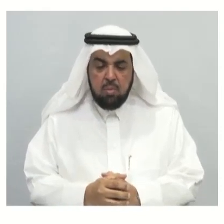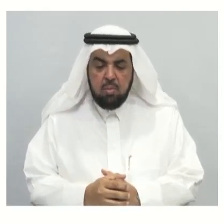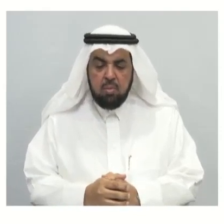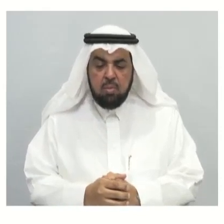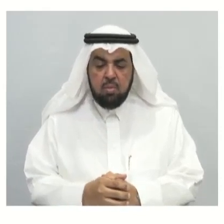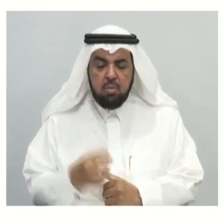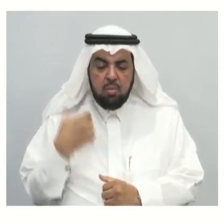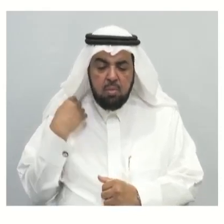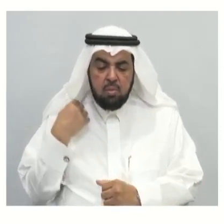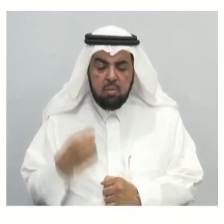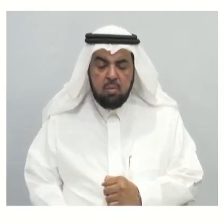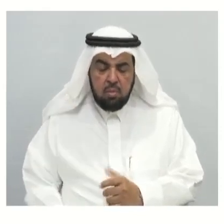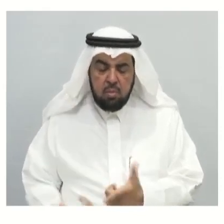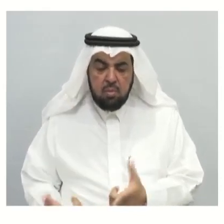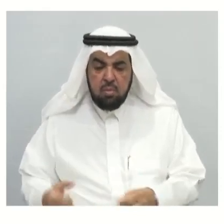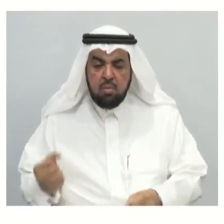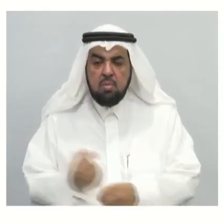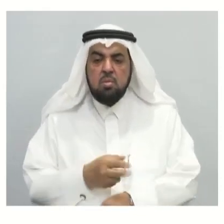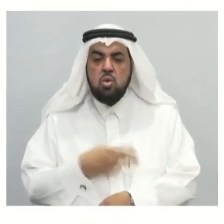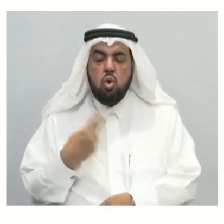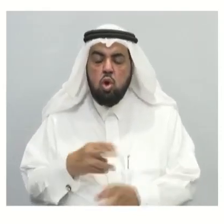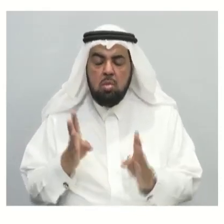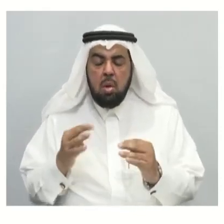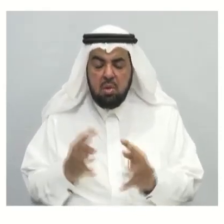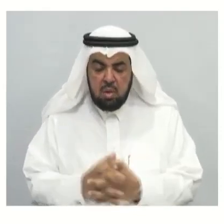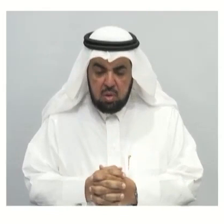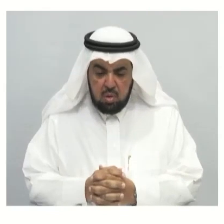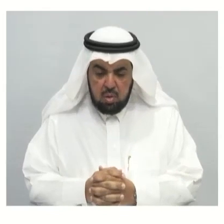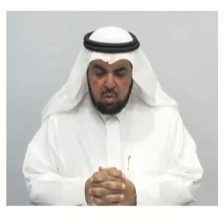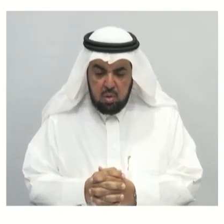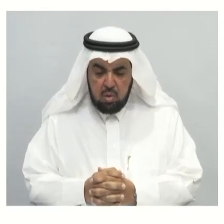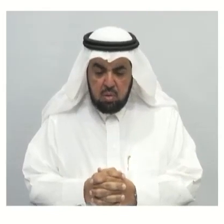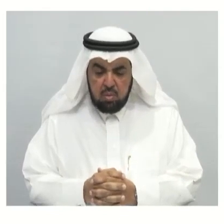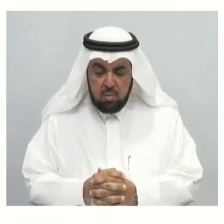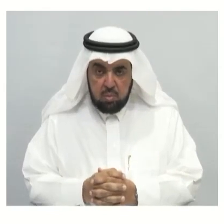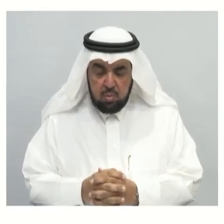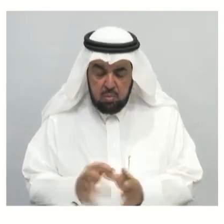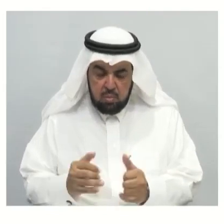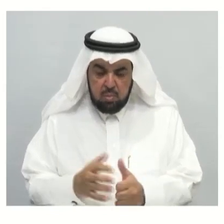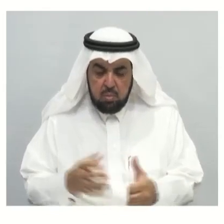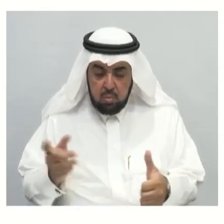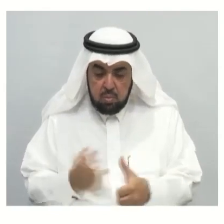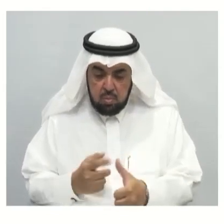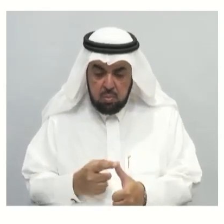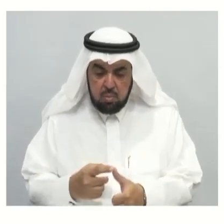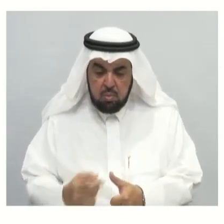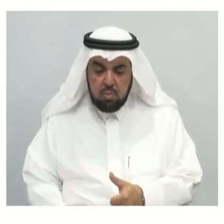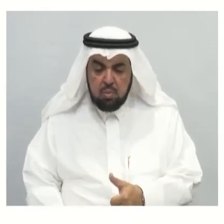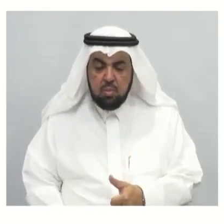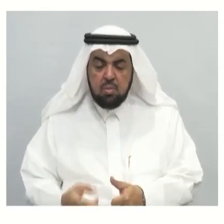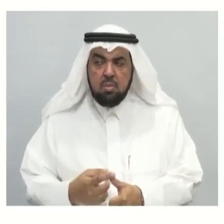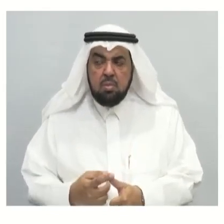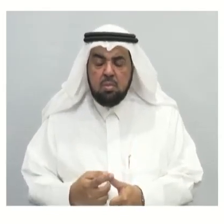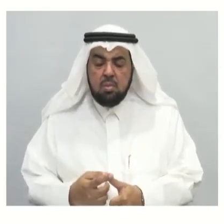العربيه فماذا فعلت الحكومه المصريه فاخذت الحكومه المصريه انذاك منذ